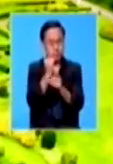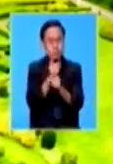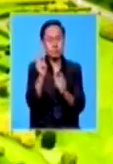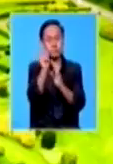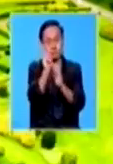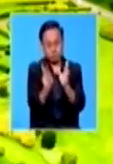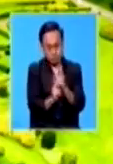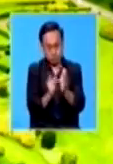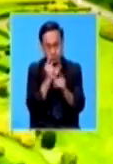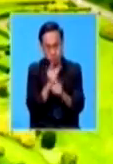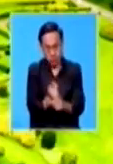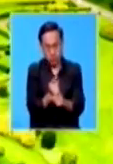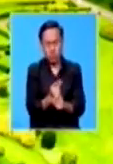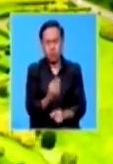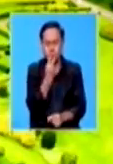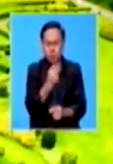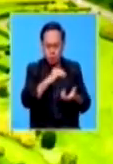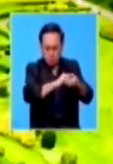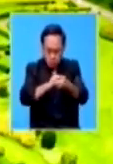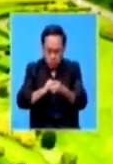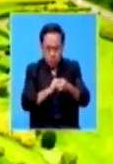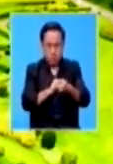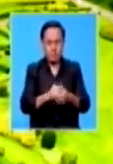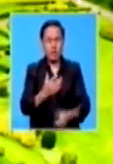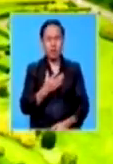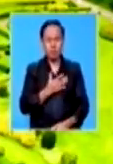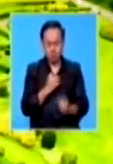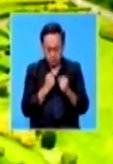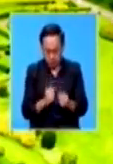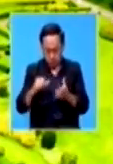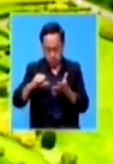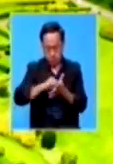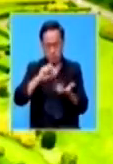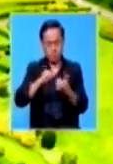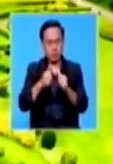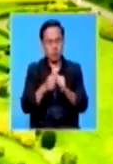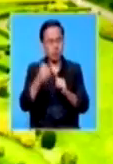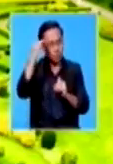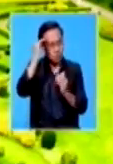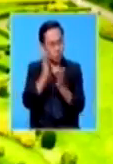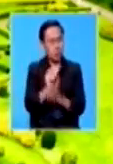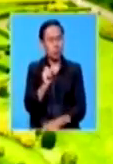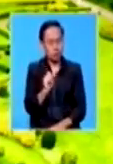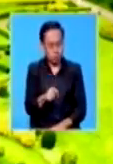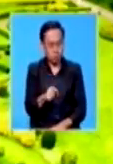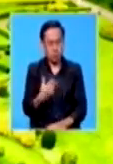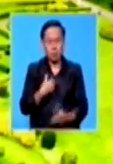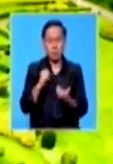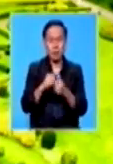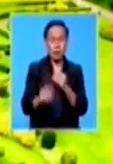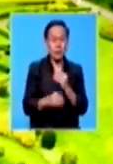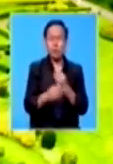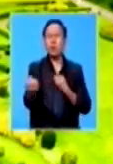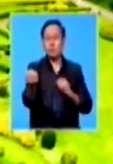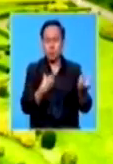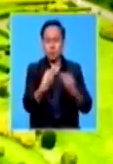ทษนะเพราะนั้นเราต้องร่วมมือนะครับเดี๋ยวผมจะแก้ปัญหาเรื่องนี้ให้ได้โดยเร็วนะแล้วก็ถ้าหากว่ามันมีปัญหาอะไรเรื่องนี้ก็ร้องทุกข์มา